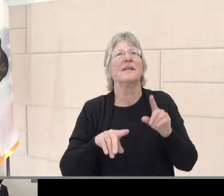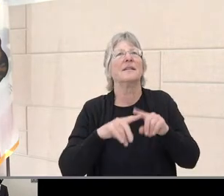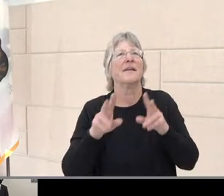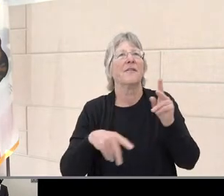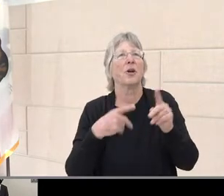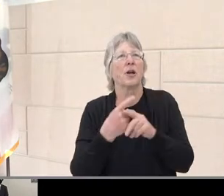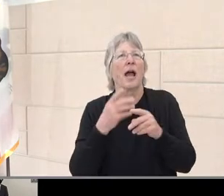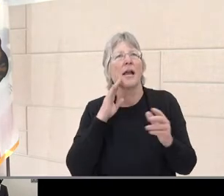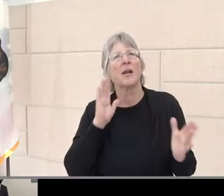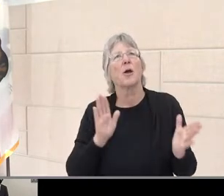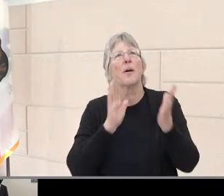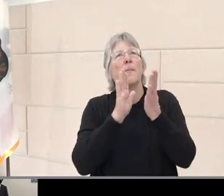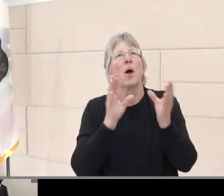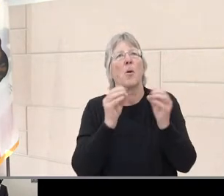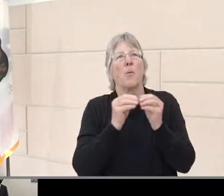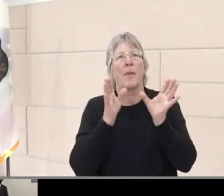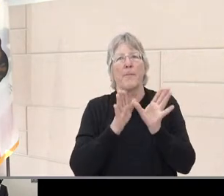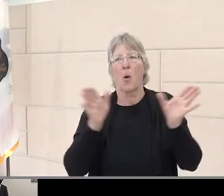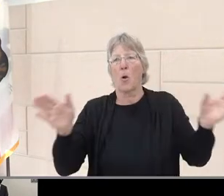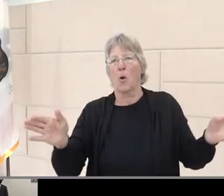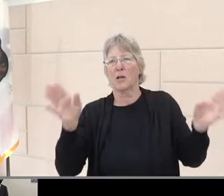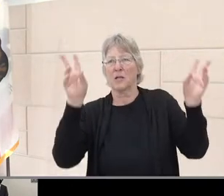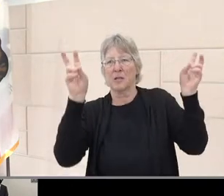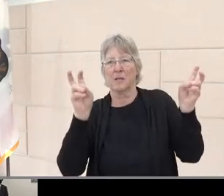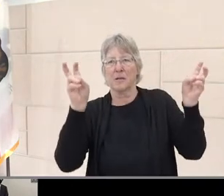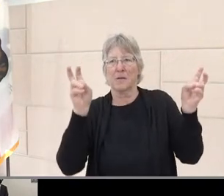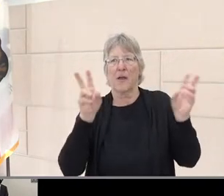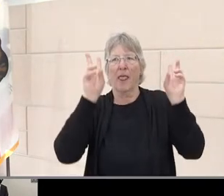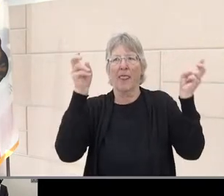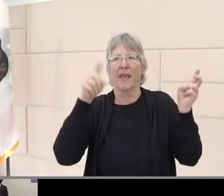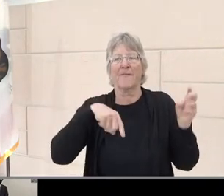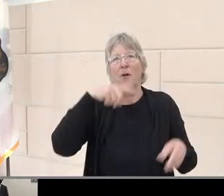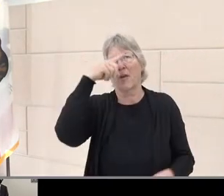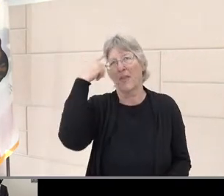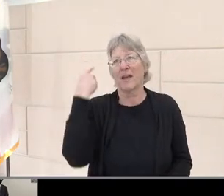និយាយអំពីការផ្លាស់ប្ដូរផ្សេងផ្សេង